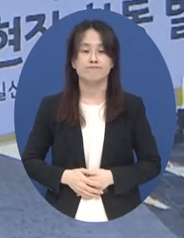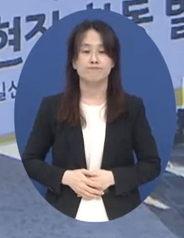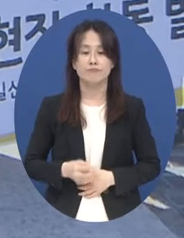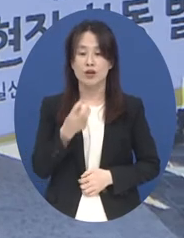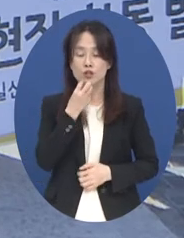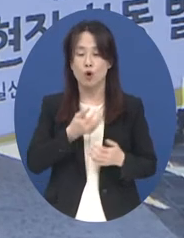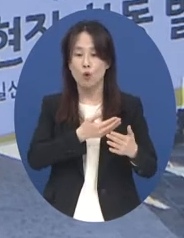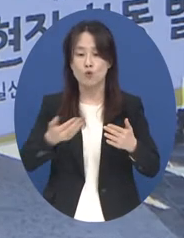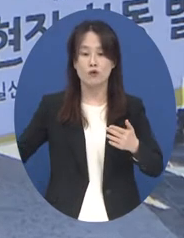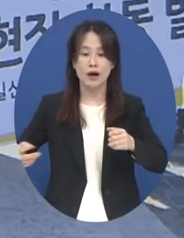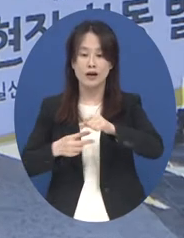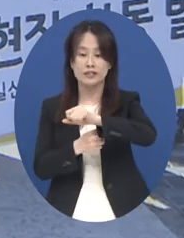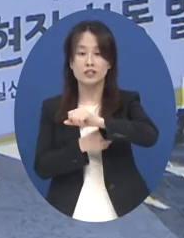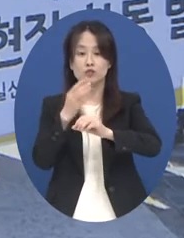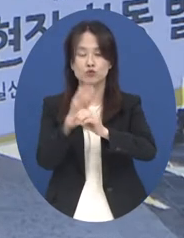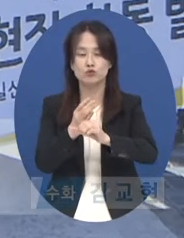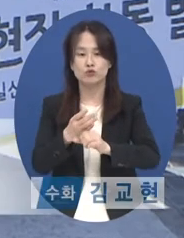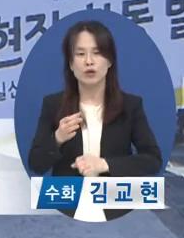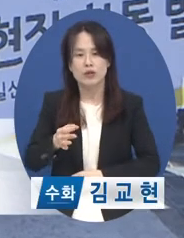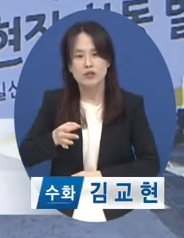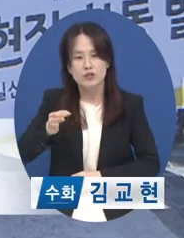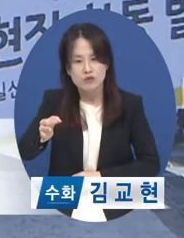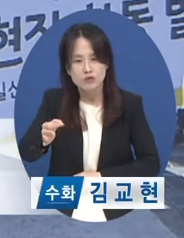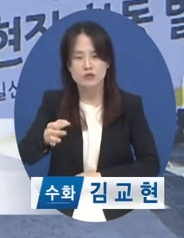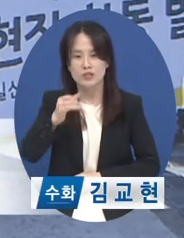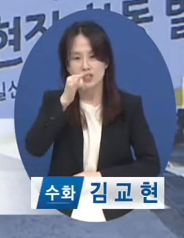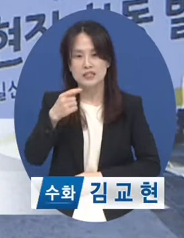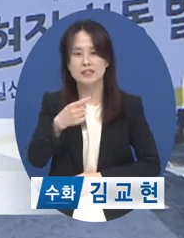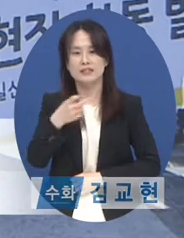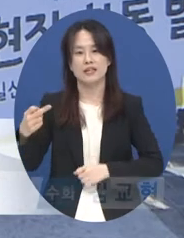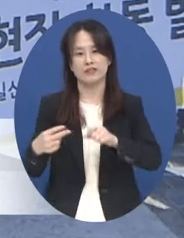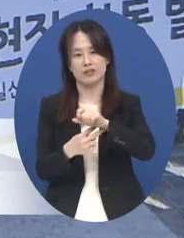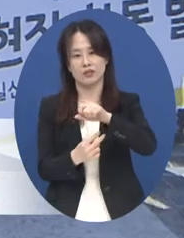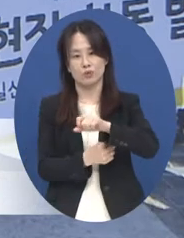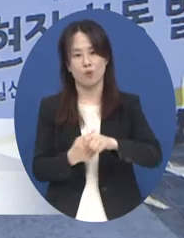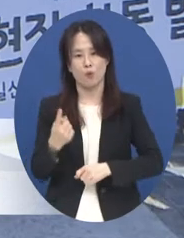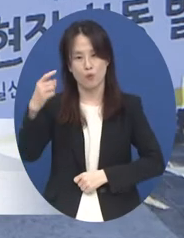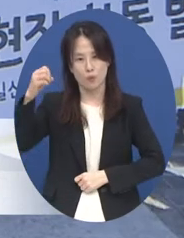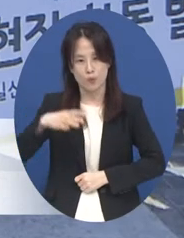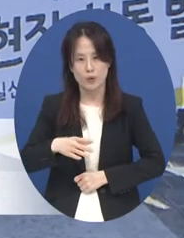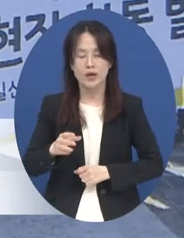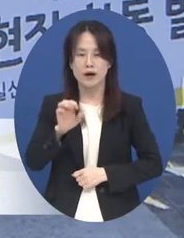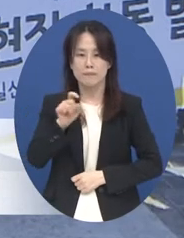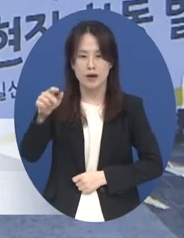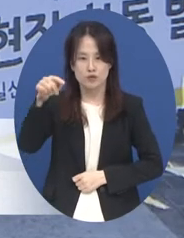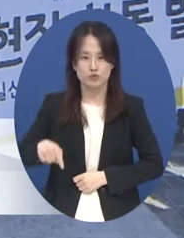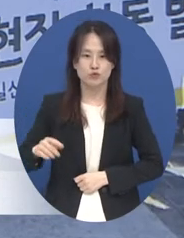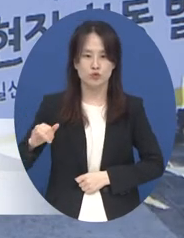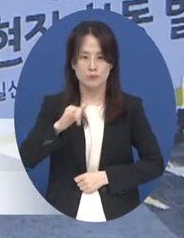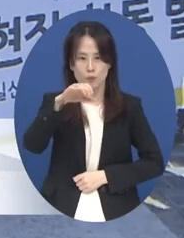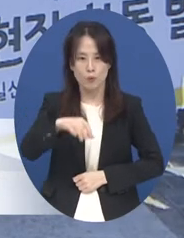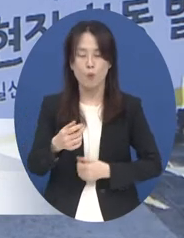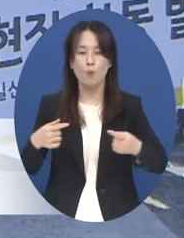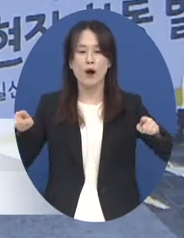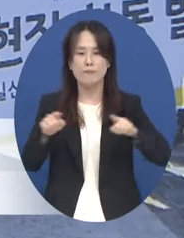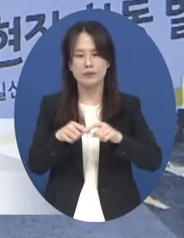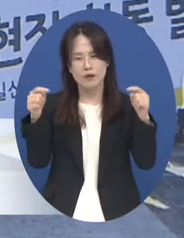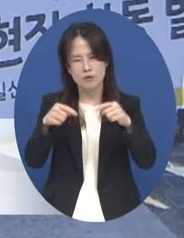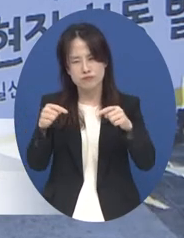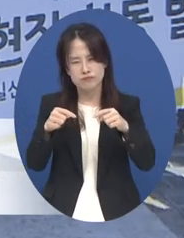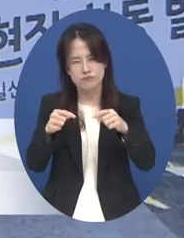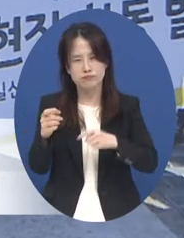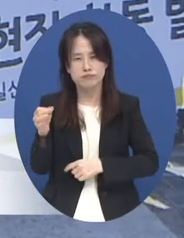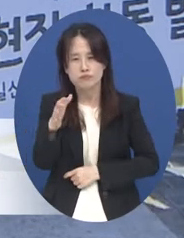한강 다리 가운데 유일하게 통행료를 내는 일산대교. 경기도가 고양, 파주, 김포시와 함께 통행료 무료화를